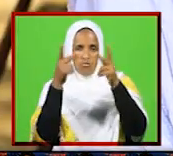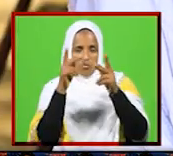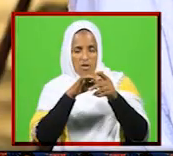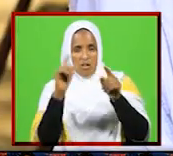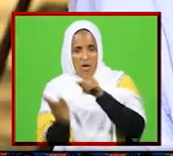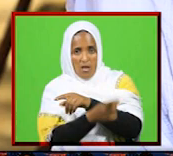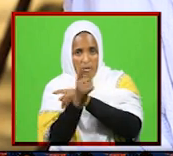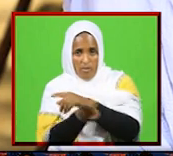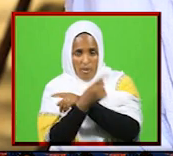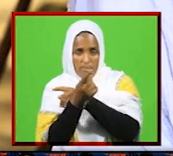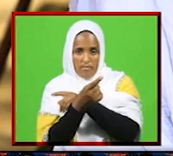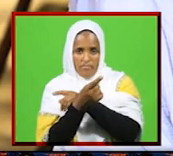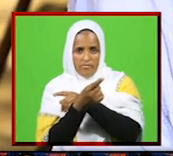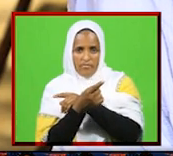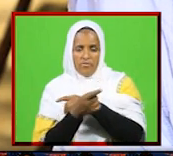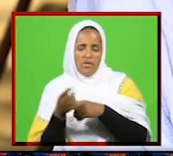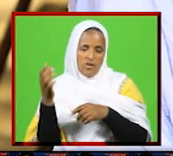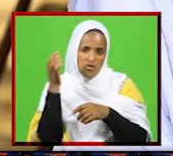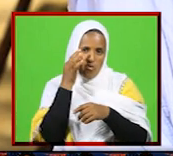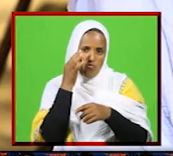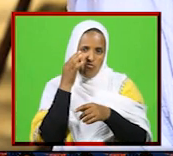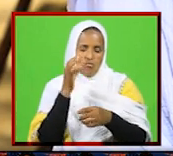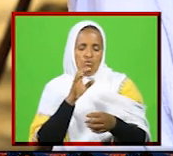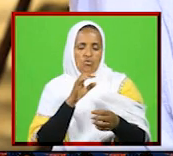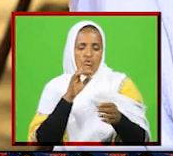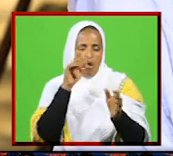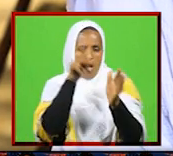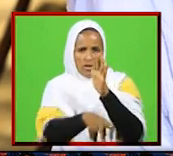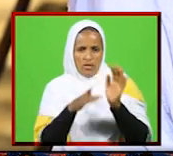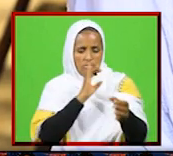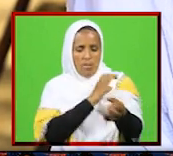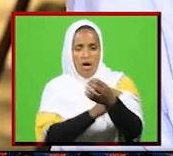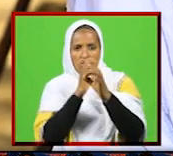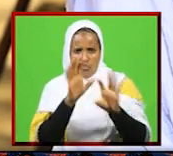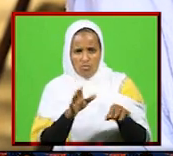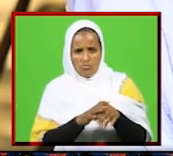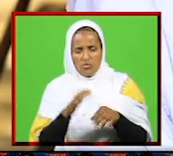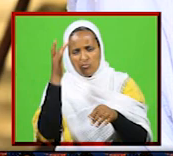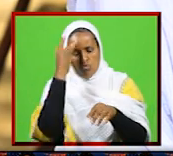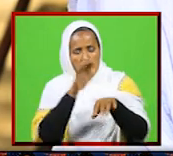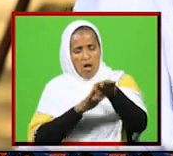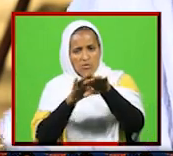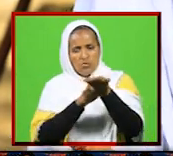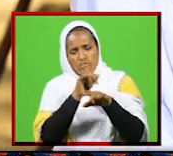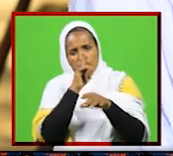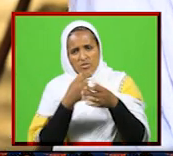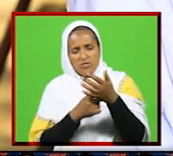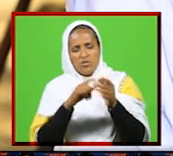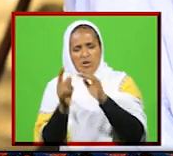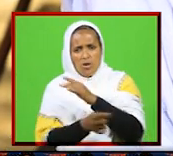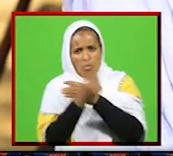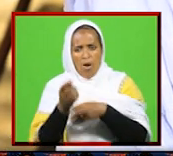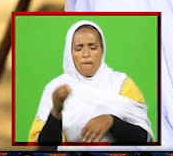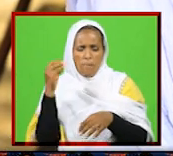በዚህ ቦታ ያው እባብ ነድፎ አይገልም ኃይል የለውም ልክ እንደ ቅንጫራ ነገር ዝም ብሎ አሻሽቶ ዝም ማለት